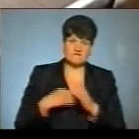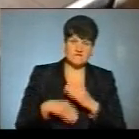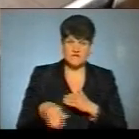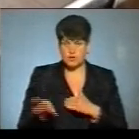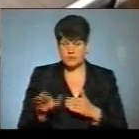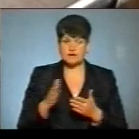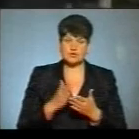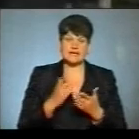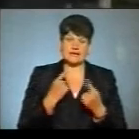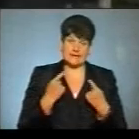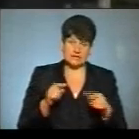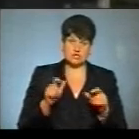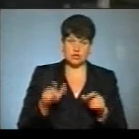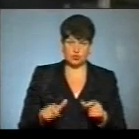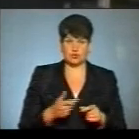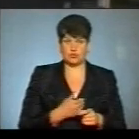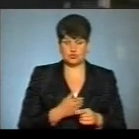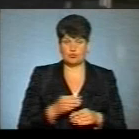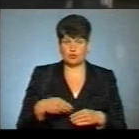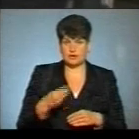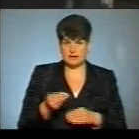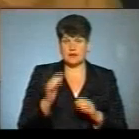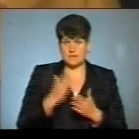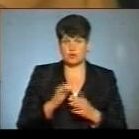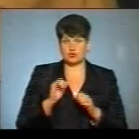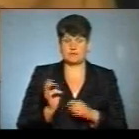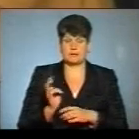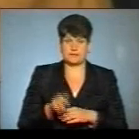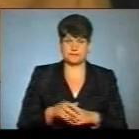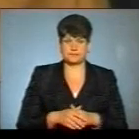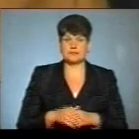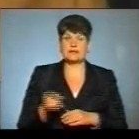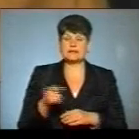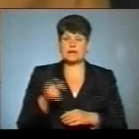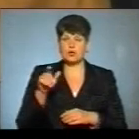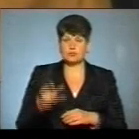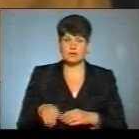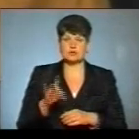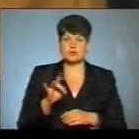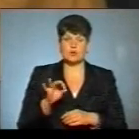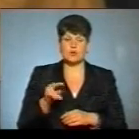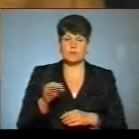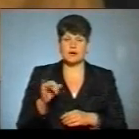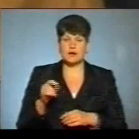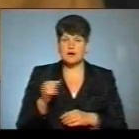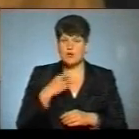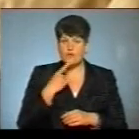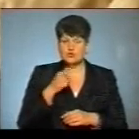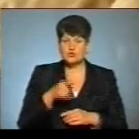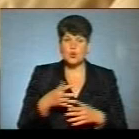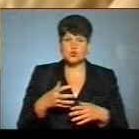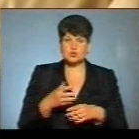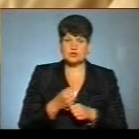є інші люди, які бажають подати документи, вони мають можливість зайти. Тернополянин Руслан упиханий, каже, що його